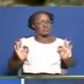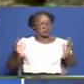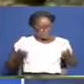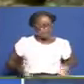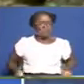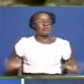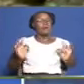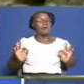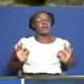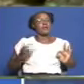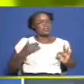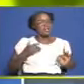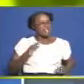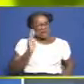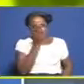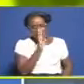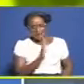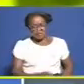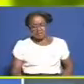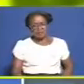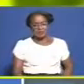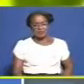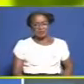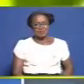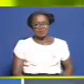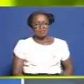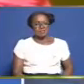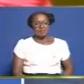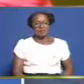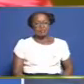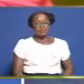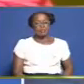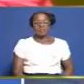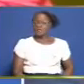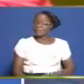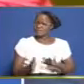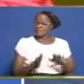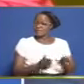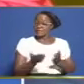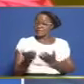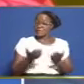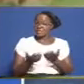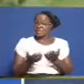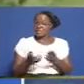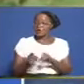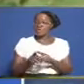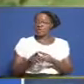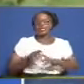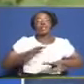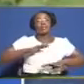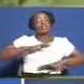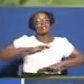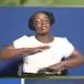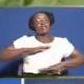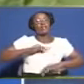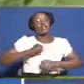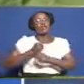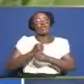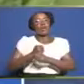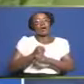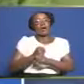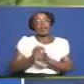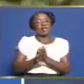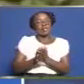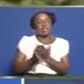maua. Mwalimu huyu anasema mbali na biashara hii, anahisi kuridhishwa na jukumu analolitekeleza kwa utunzi